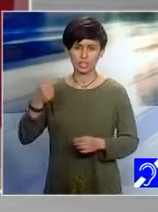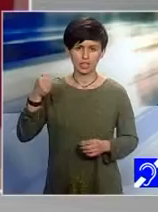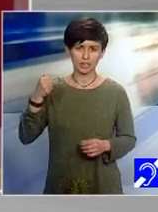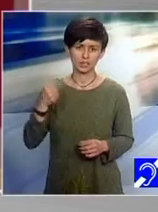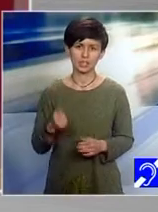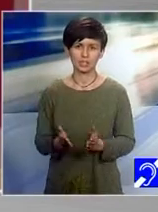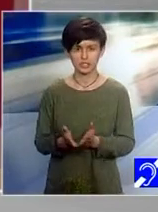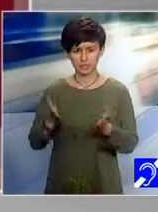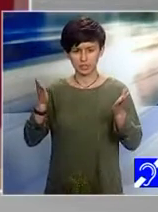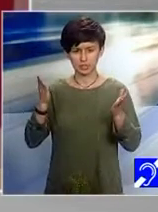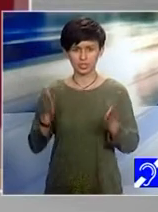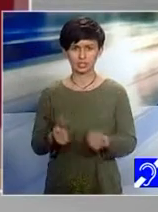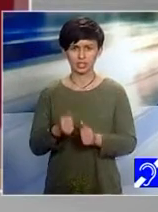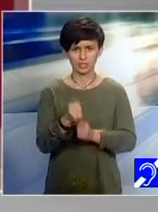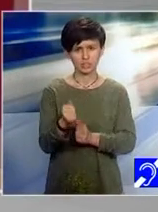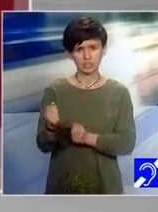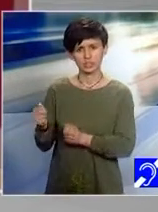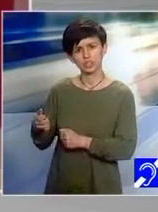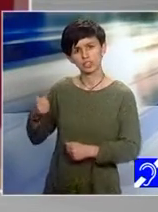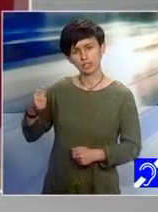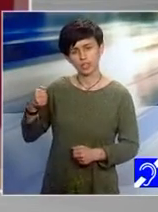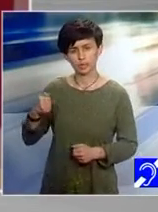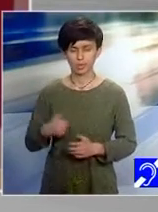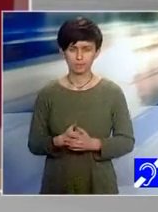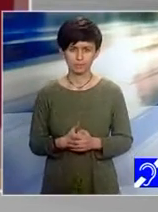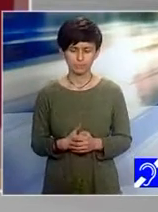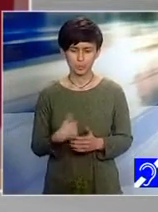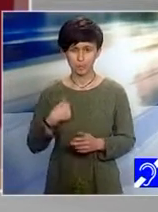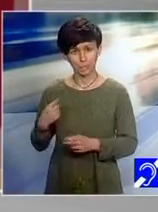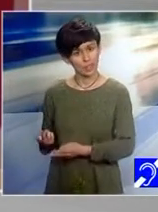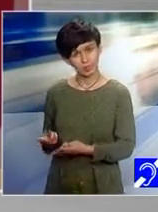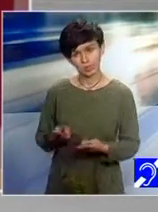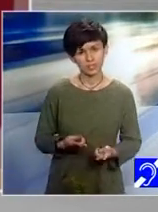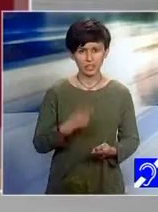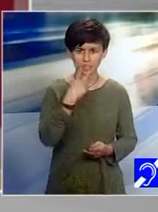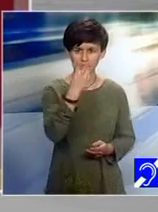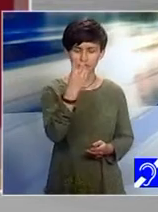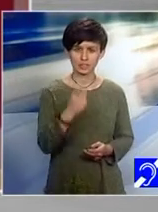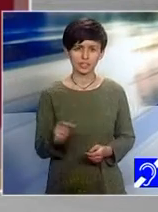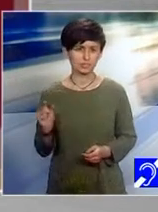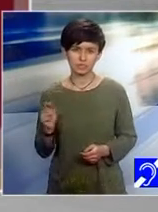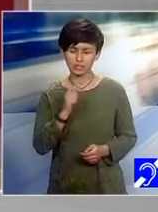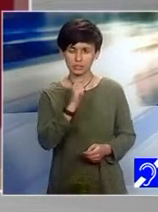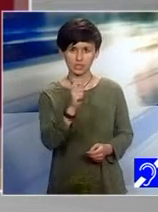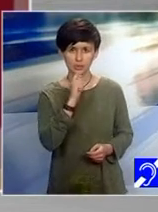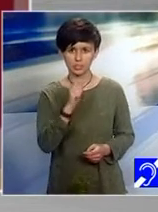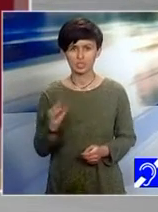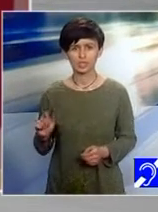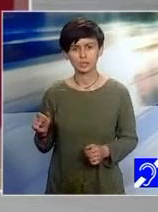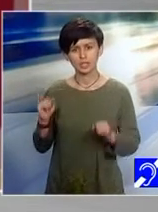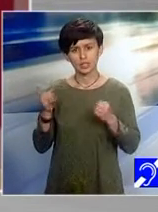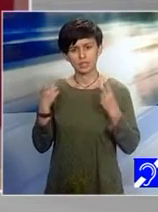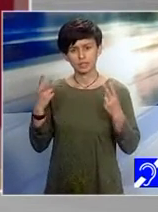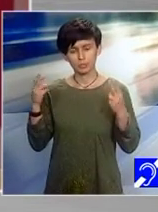genocidul armean, o filă neagră din istoria poporului armean. Vă invit așadar să urmăriți un scurt reportaj despre evenimentul de